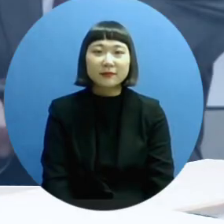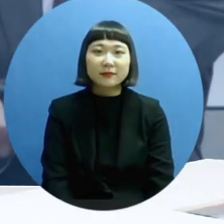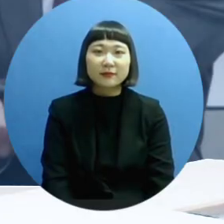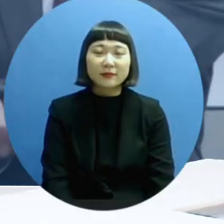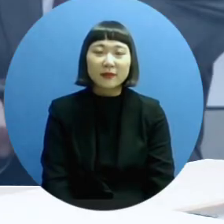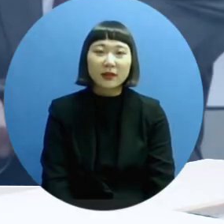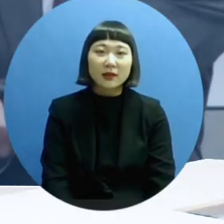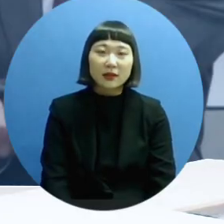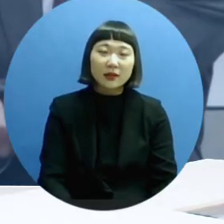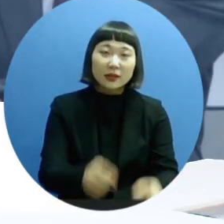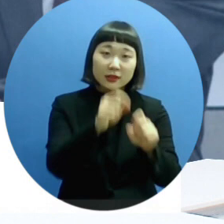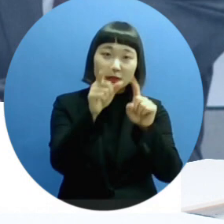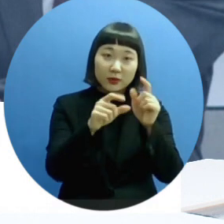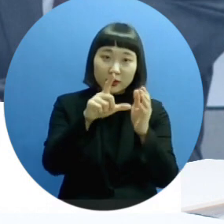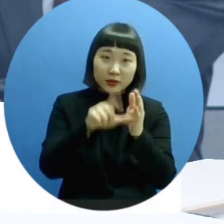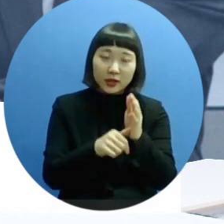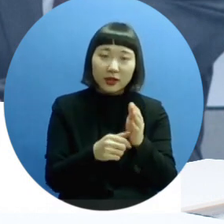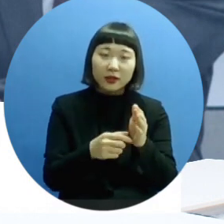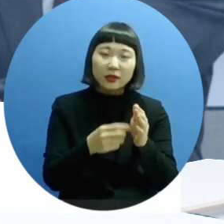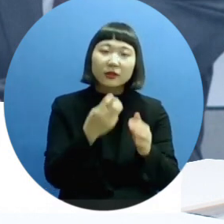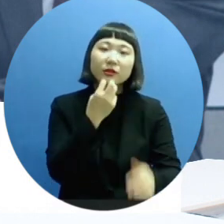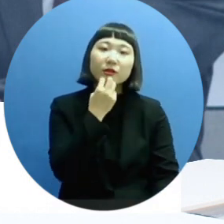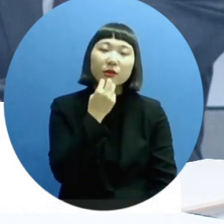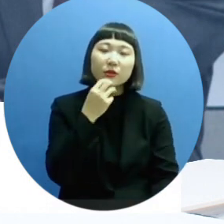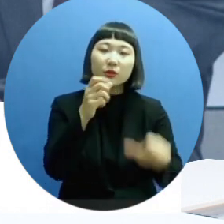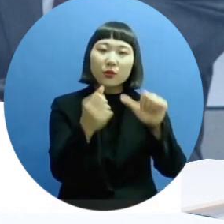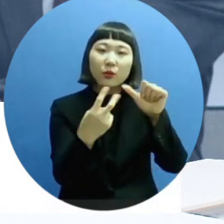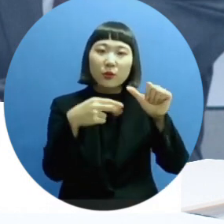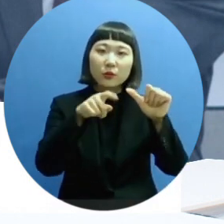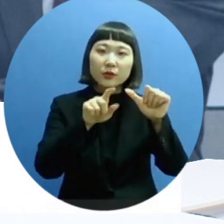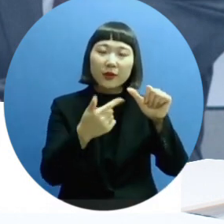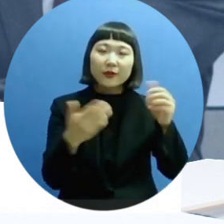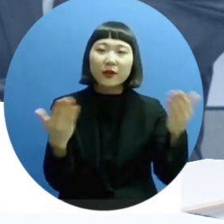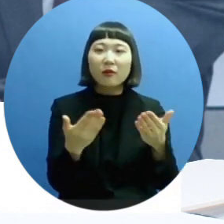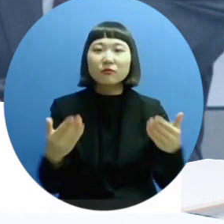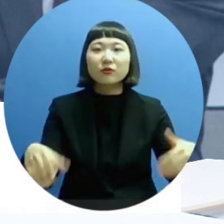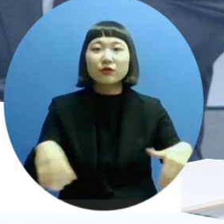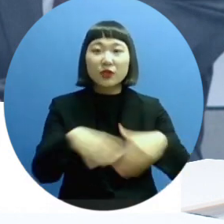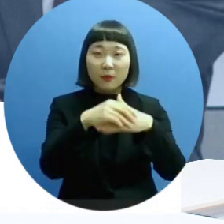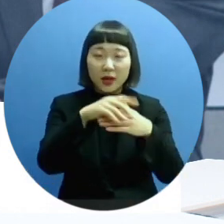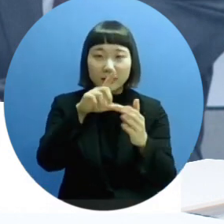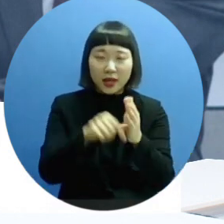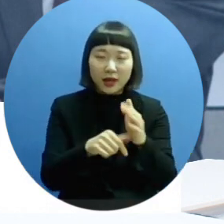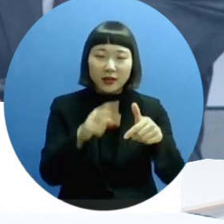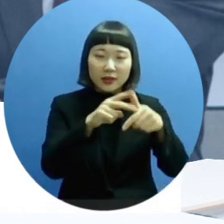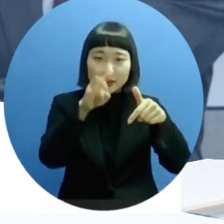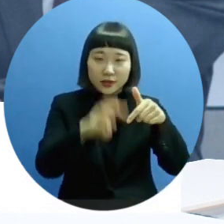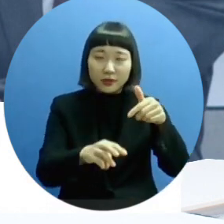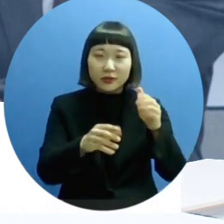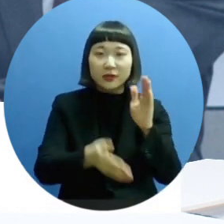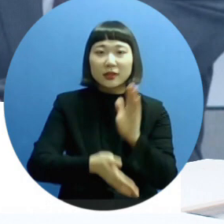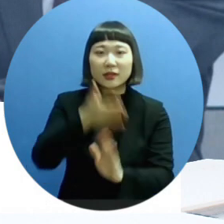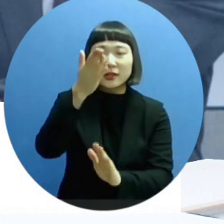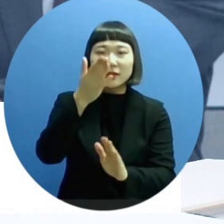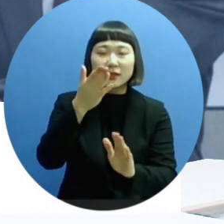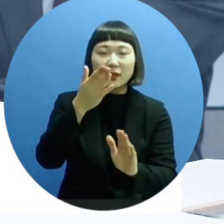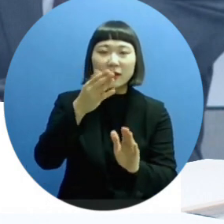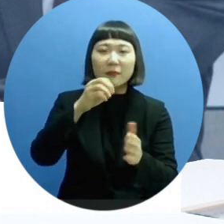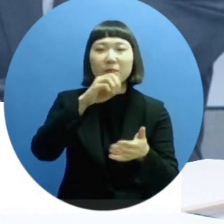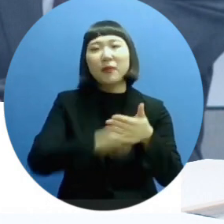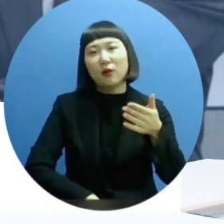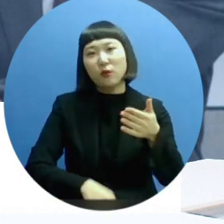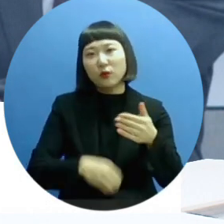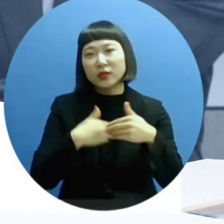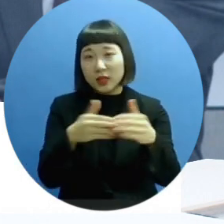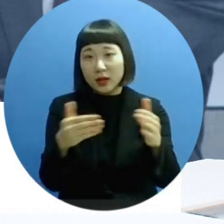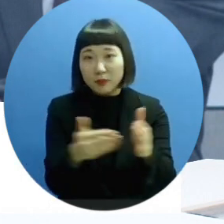지난달 서울도시철도 5호선 연장 업무 협약이 인천시만 빠진 채 진행됐는데요. 당시 인천시는 유감의